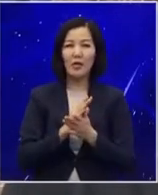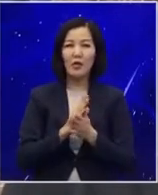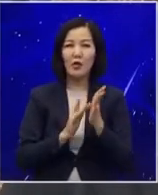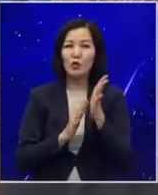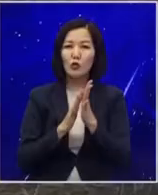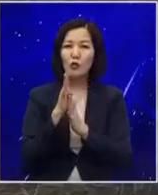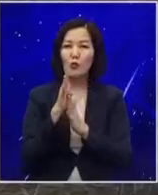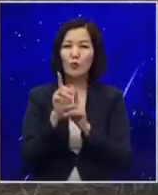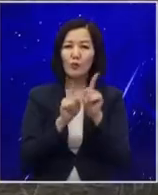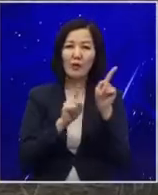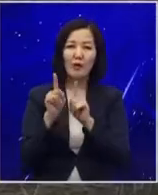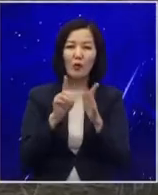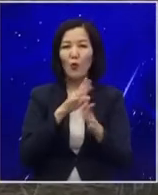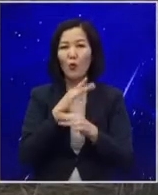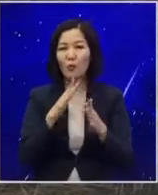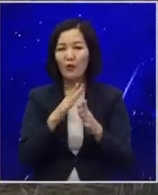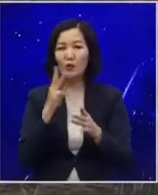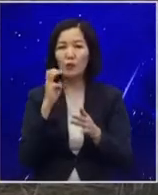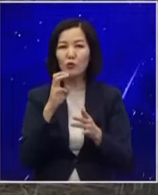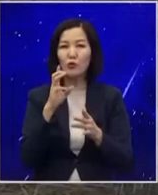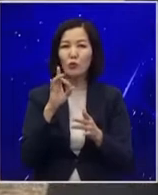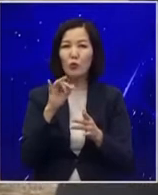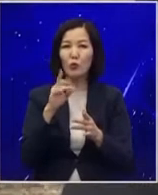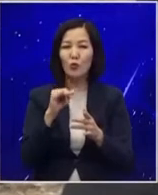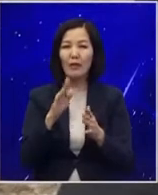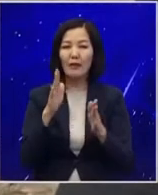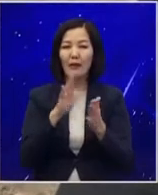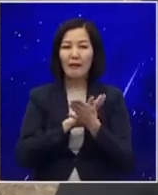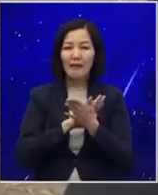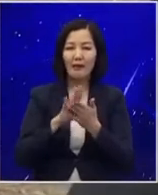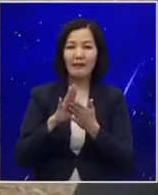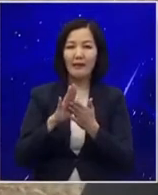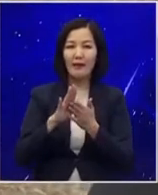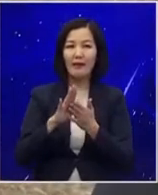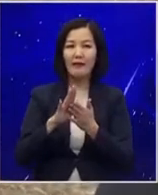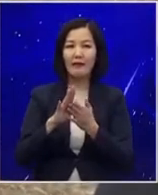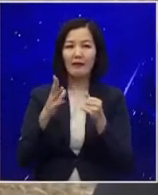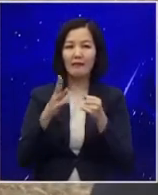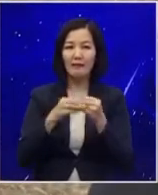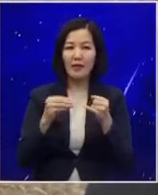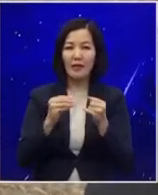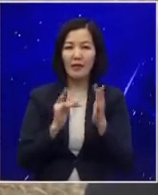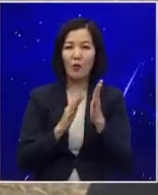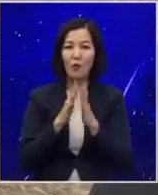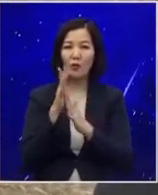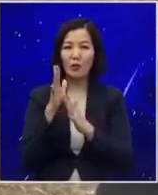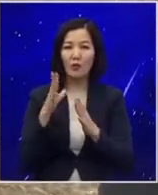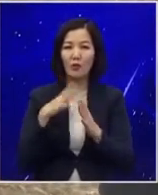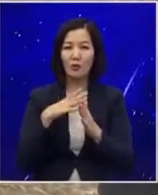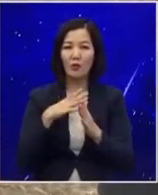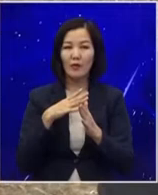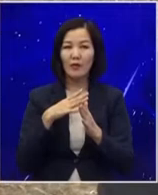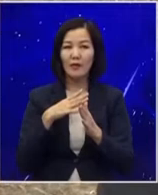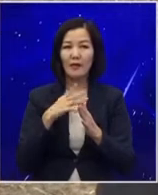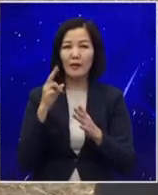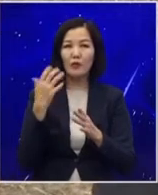еңбектен құралады. Мына жерде 300 рулон табиғи өзіміздің дала өсімдігінен өскен шөп, ал 250